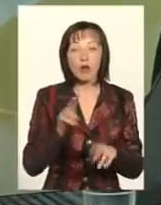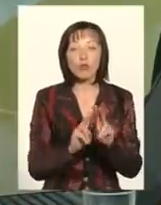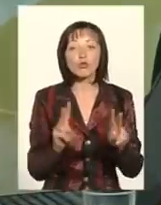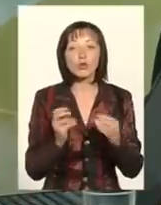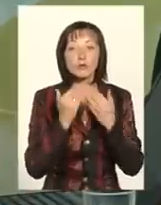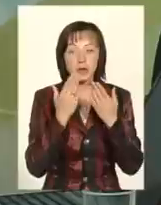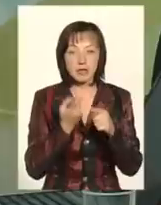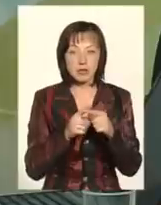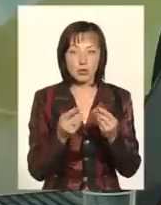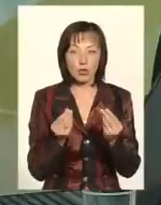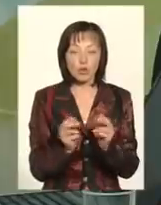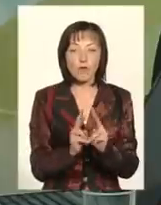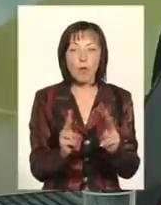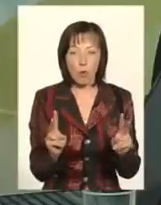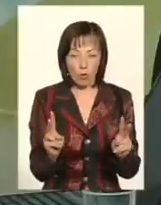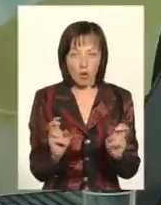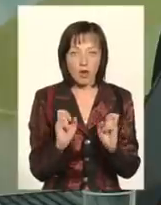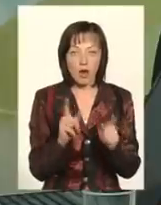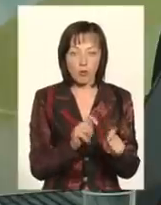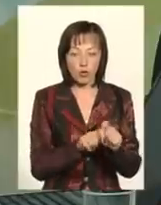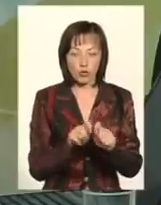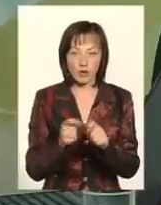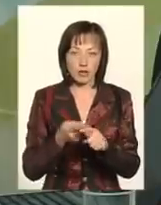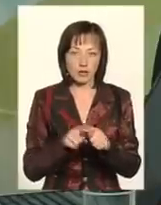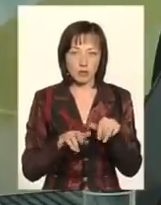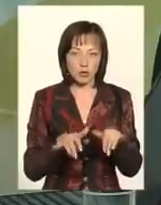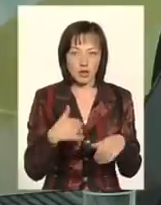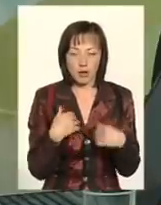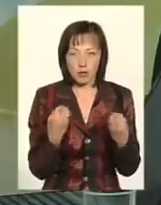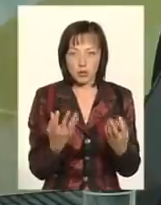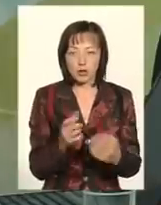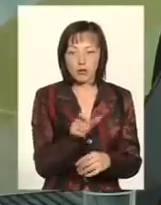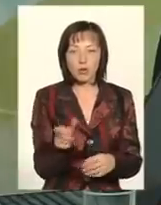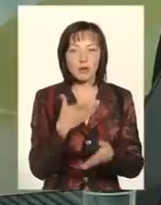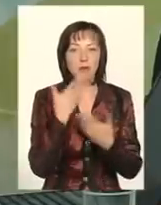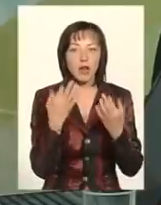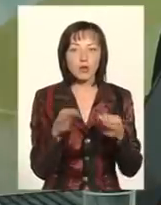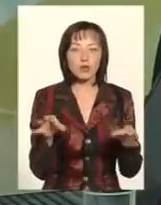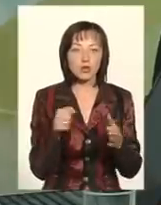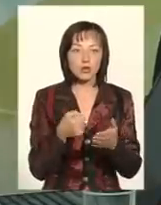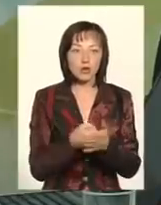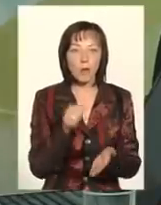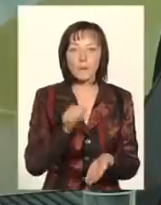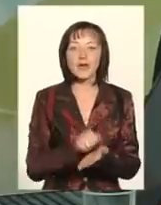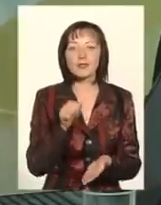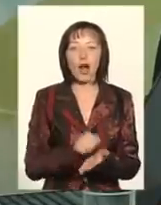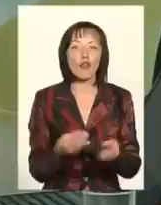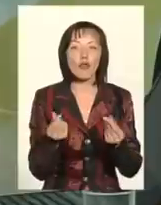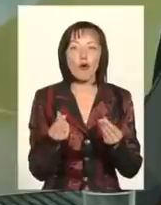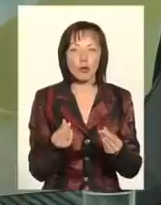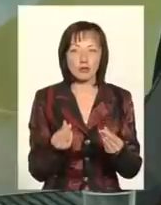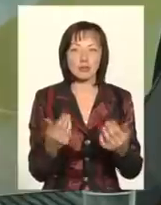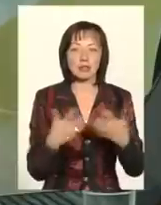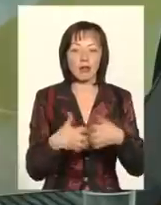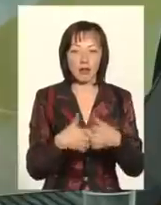спитає за ці гроші в кого і як проконтролювати цей процес нам простим людям немає доступу до печатного нашого станка розумієте